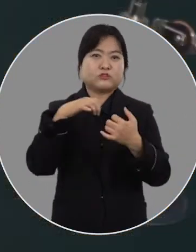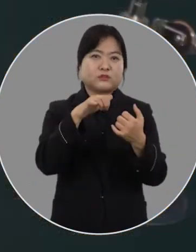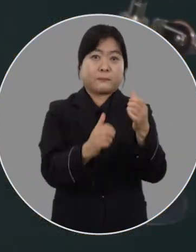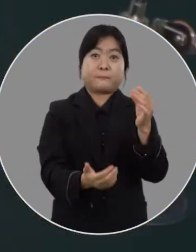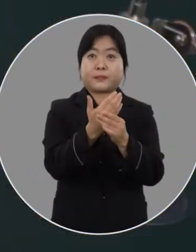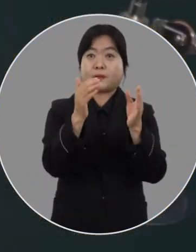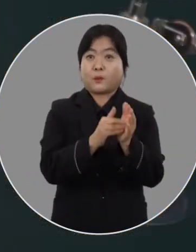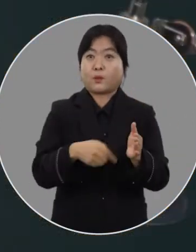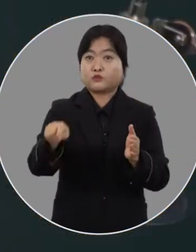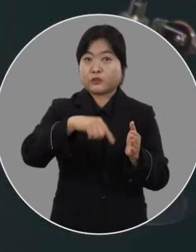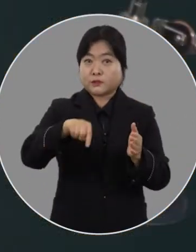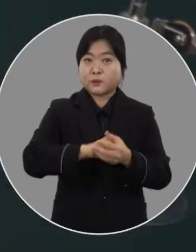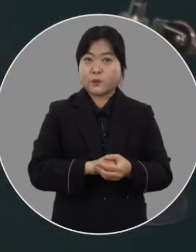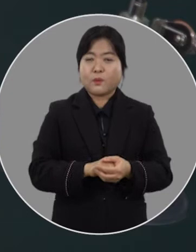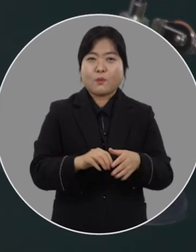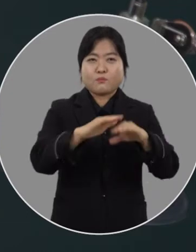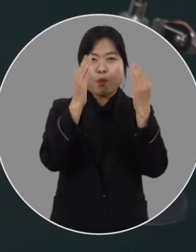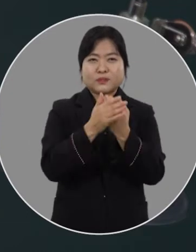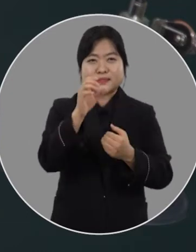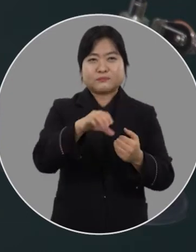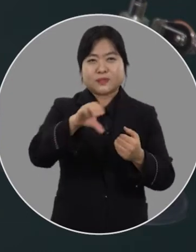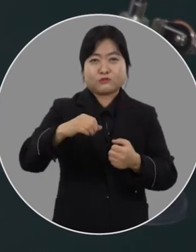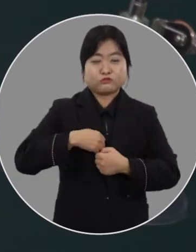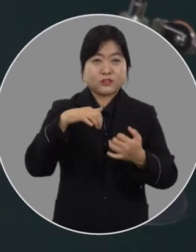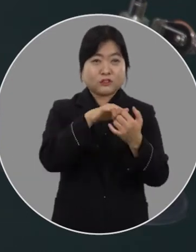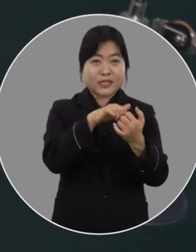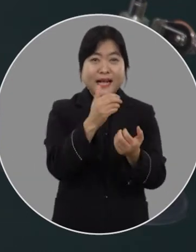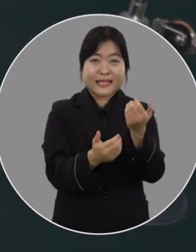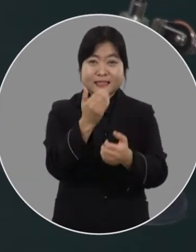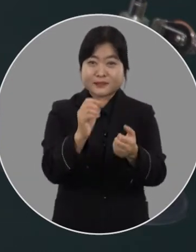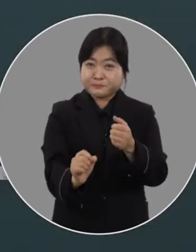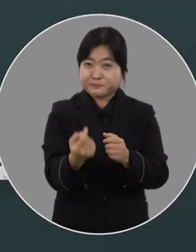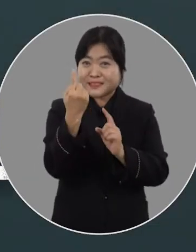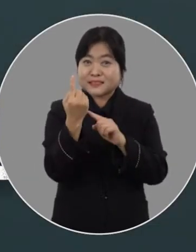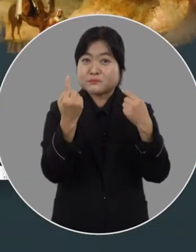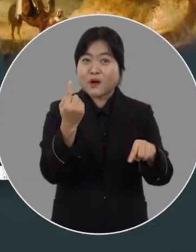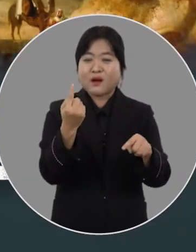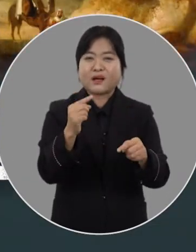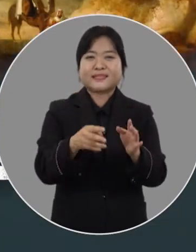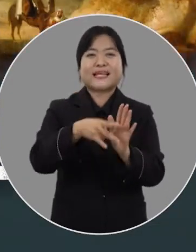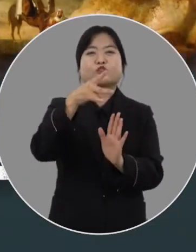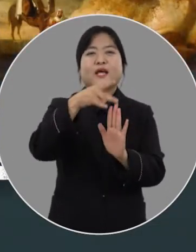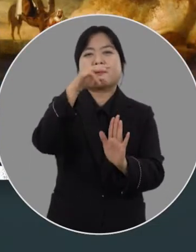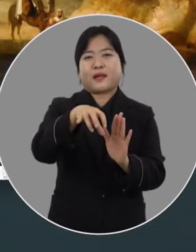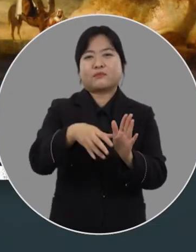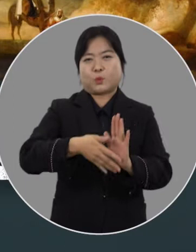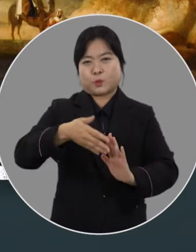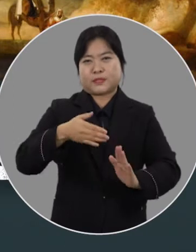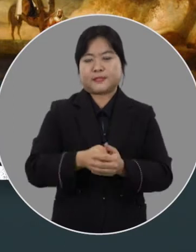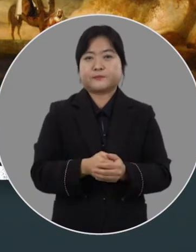그 중에서도 이러한 모든 십자군 전쟁의 갈등이 불씨가 되었던 것은 바로 예루살렘이라고 하는